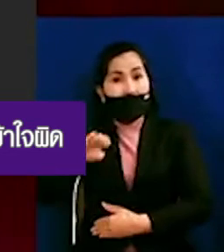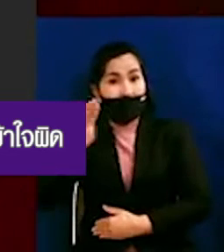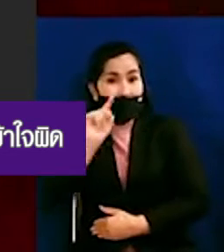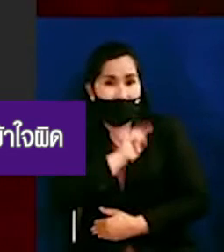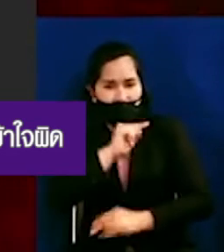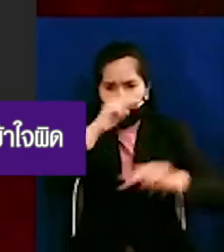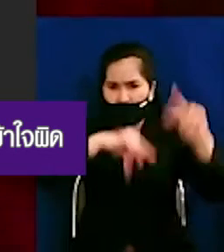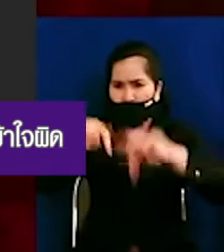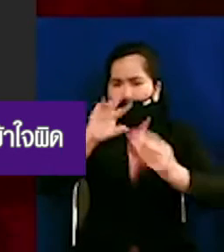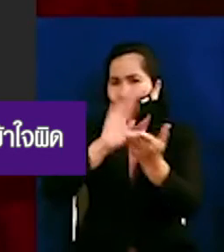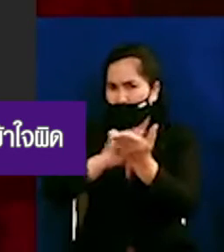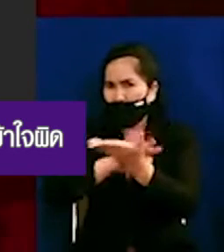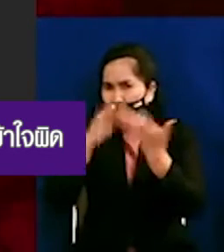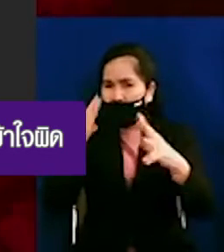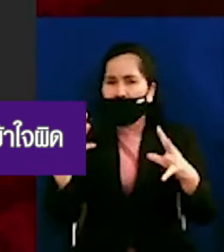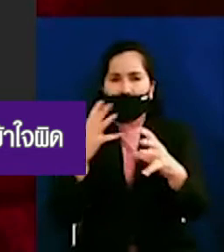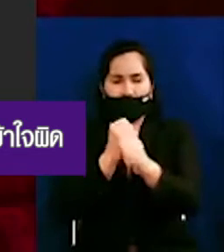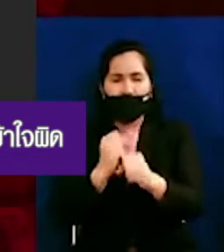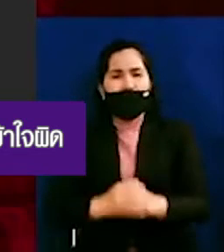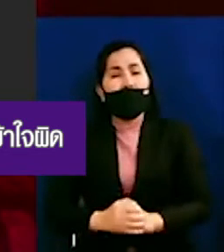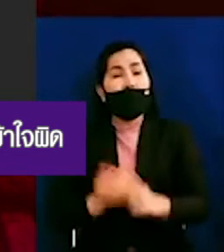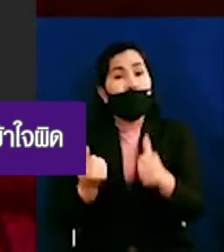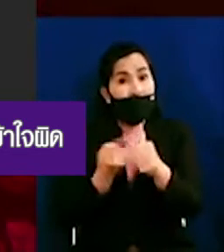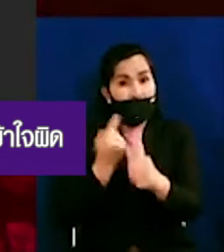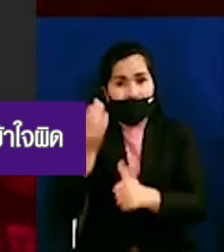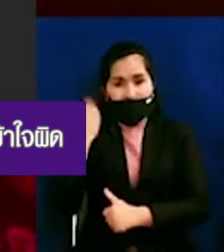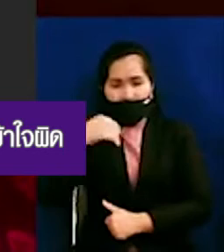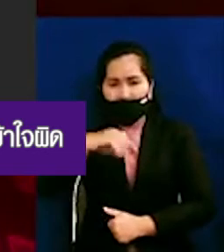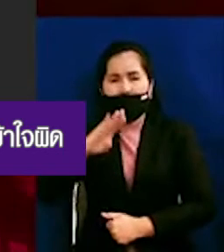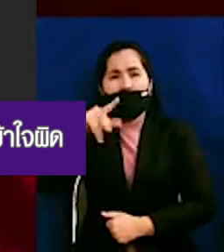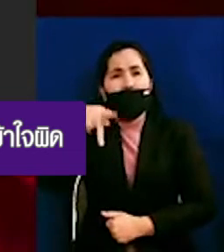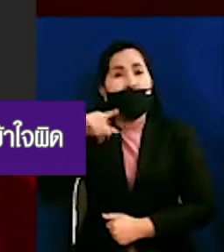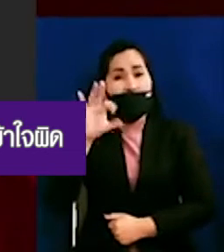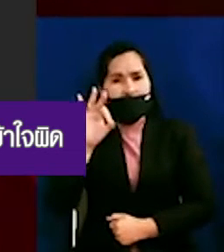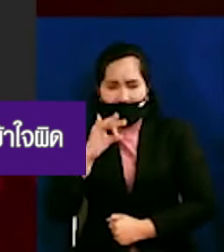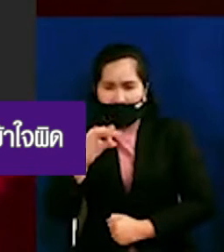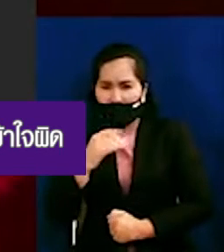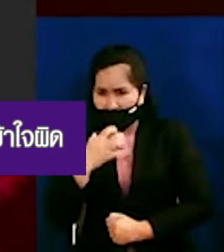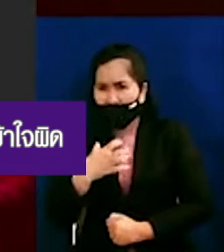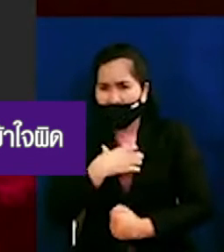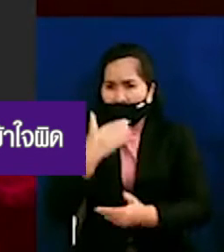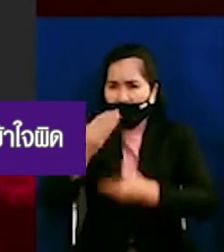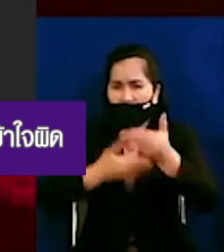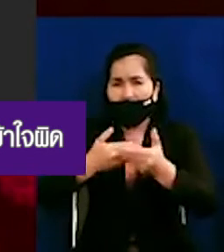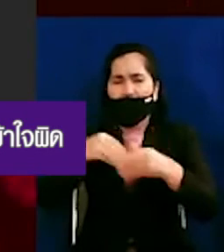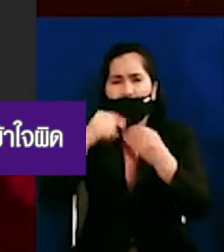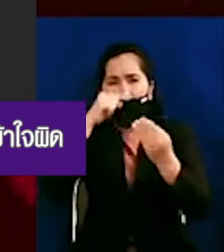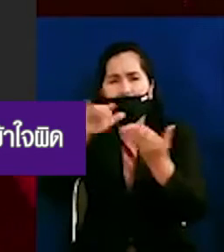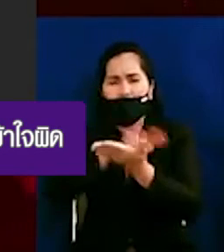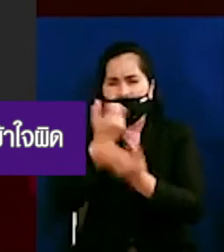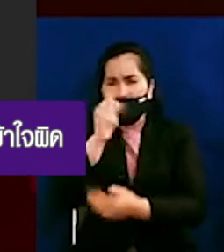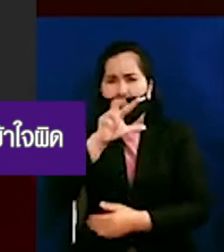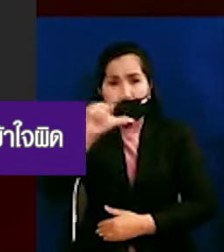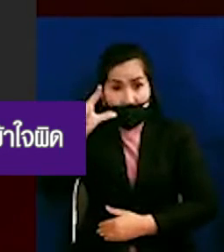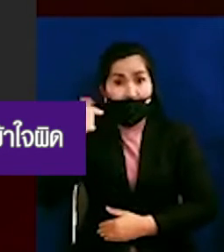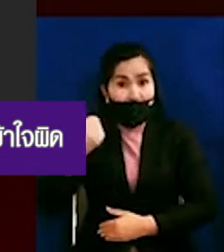ที่ 1ก็คือว่าจริงหรือไม่ที่บริษัทไซเซอร์เคยเสนอขายวัคซีนให้กับประเทศไทย13ล้านโดสข้อนี้ตรวจสอบกลับไปแล้วนะครับ